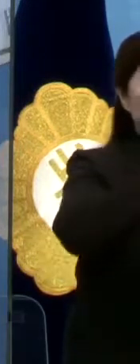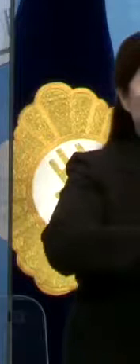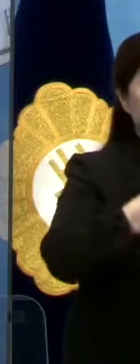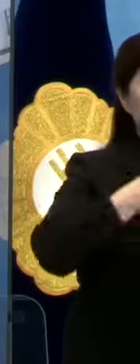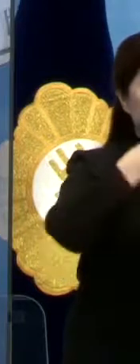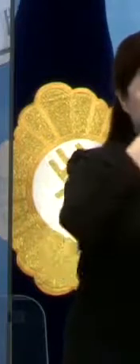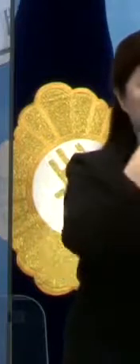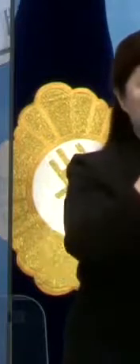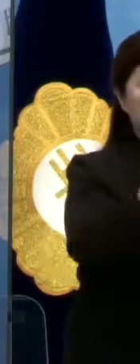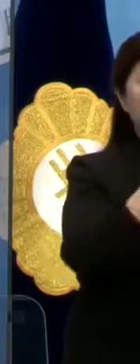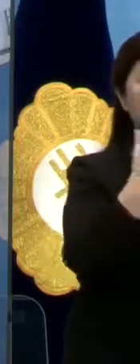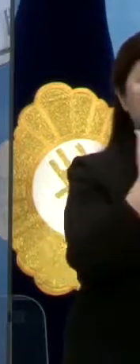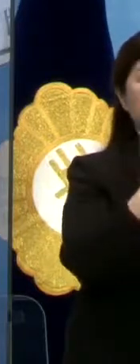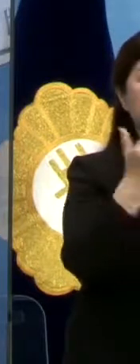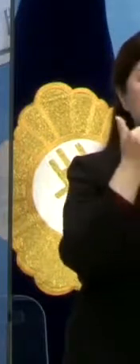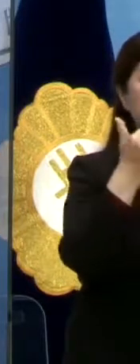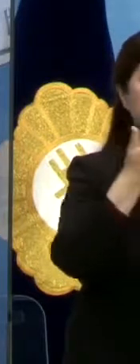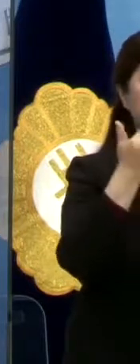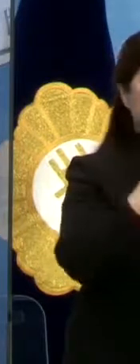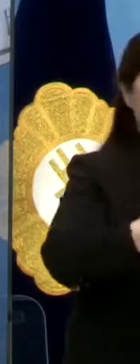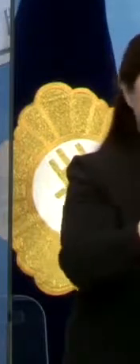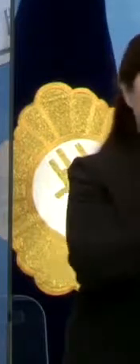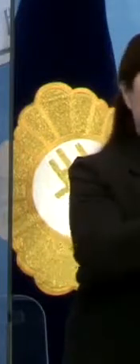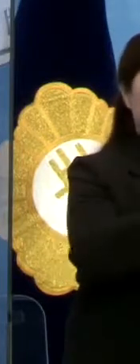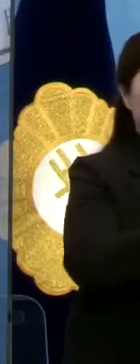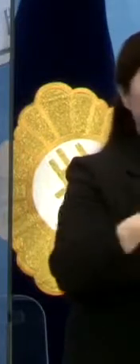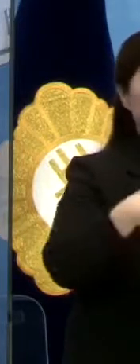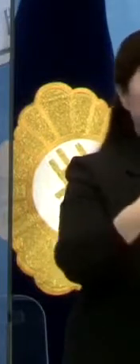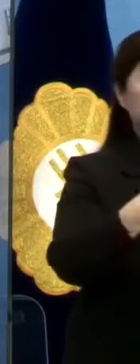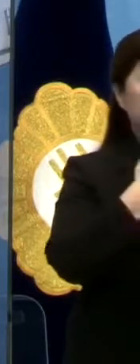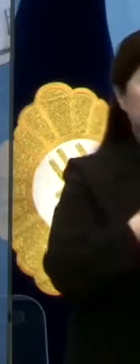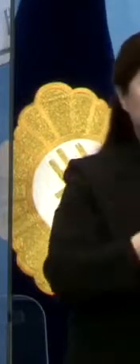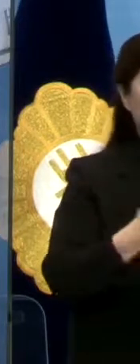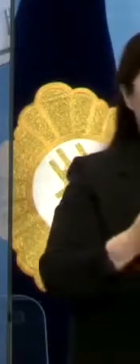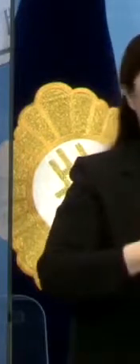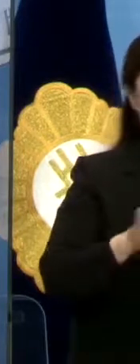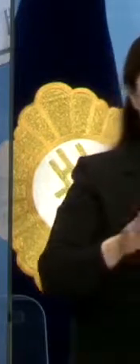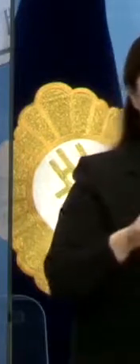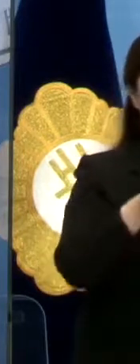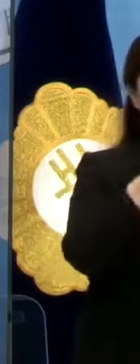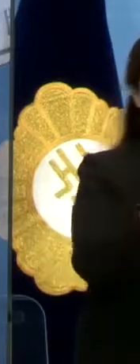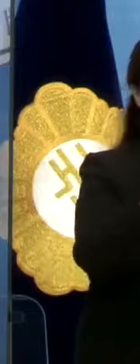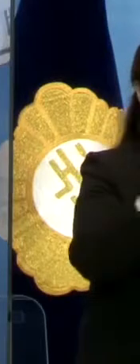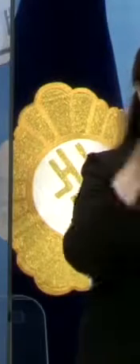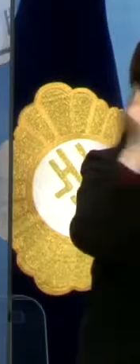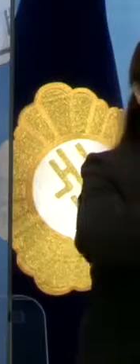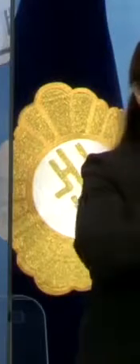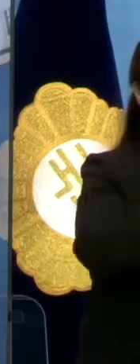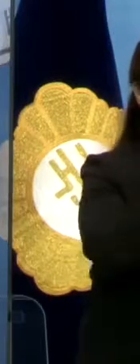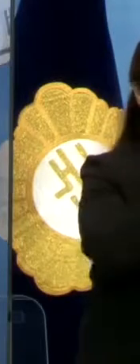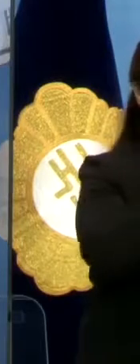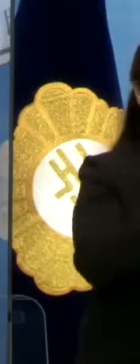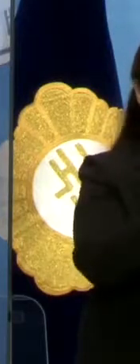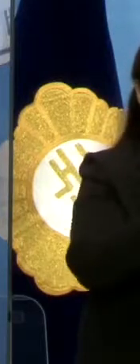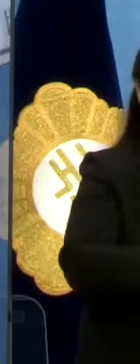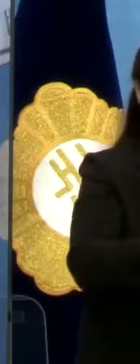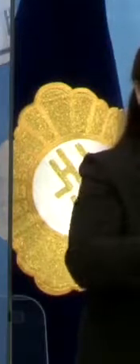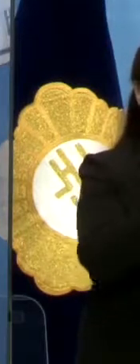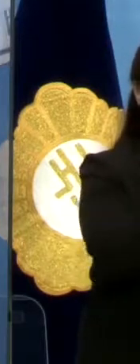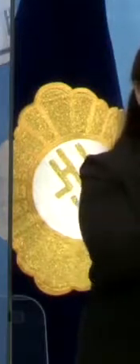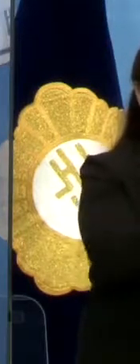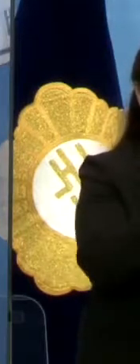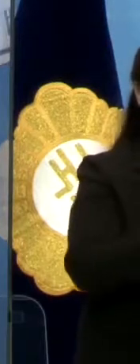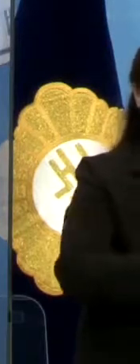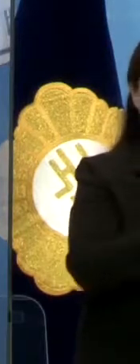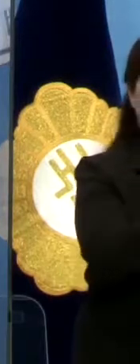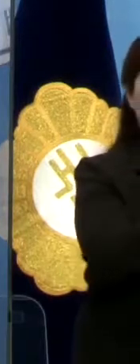연차총회에 참석한 인연으로 오늘 이 노벨 평화상 추천서를 접수하게